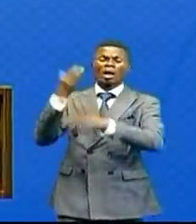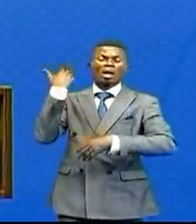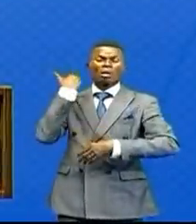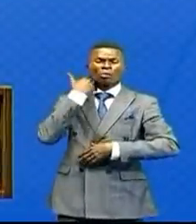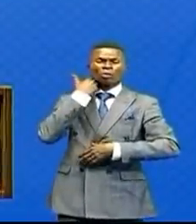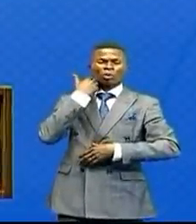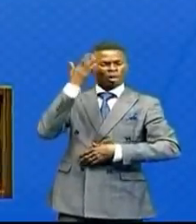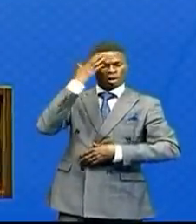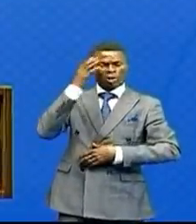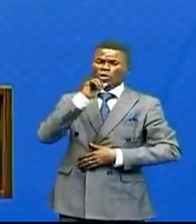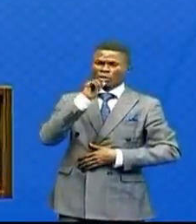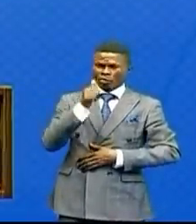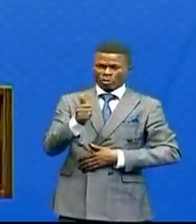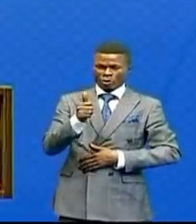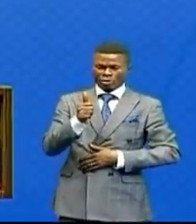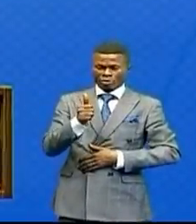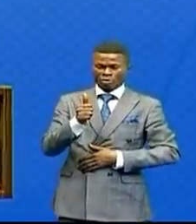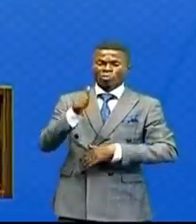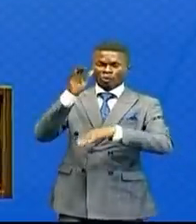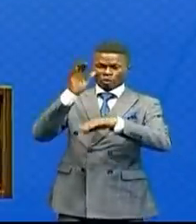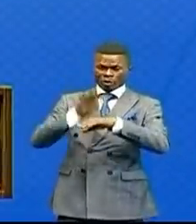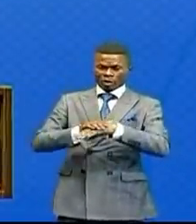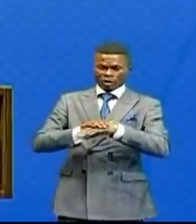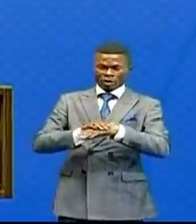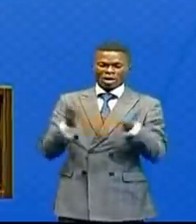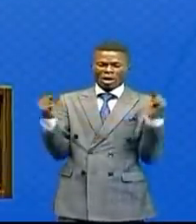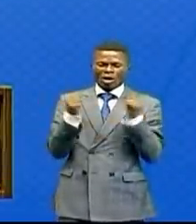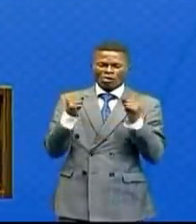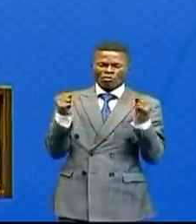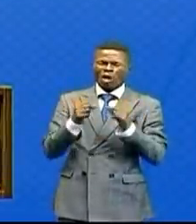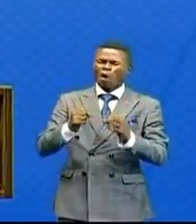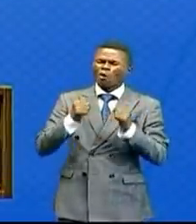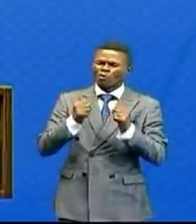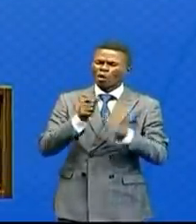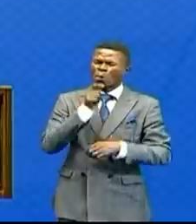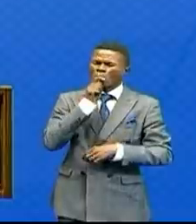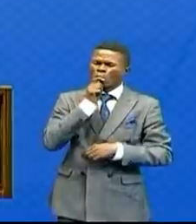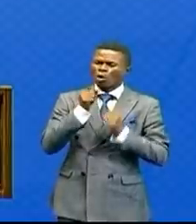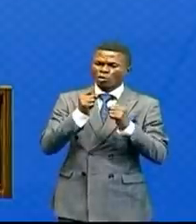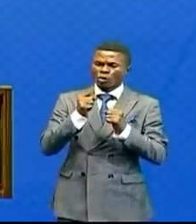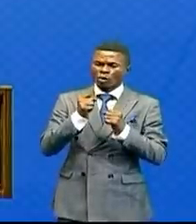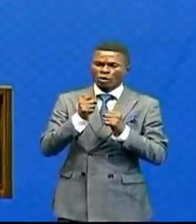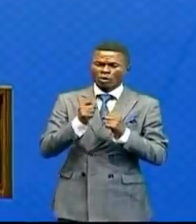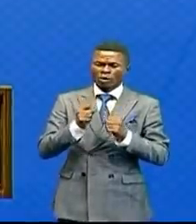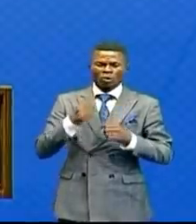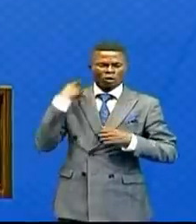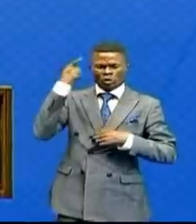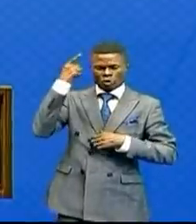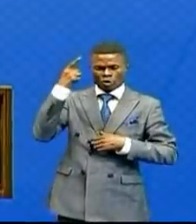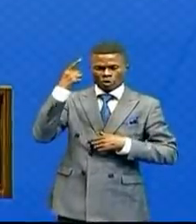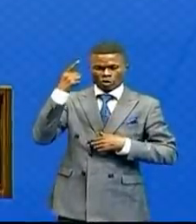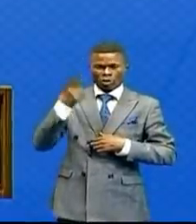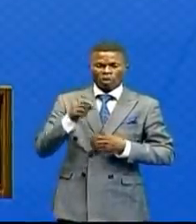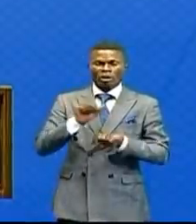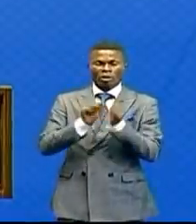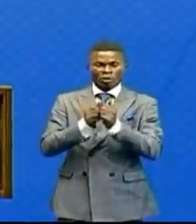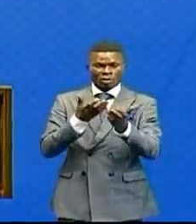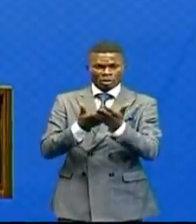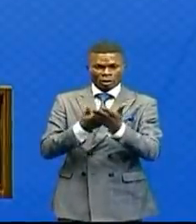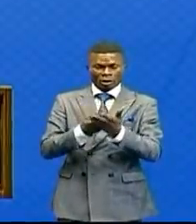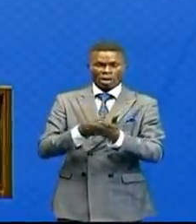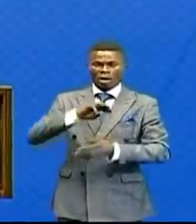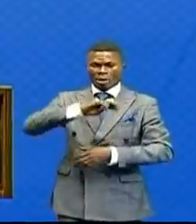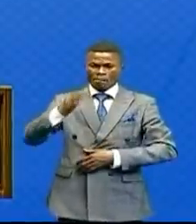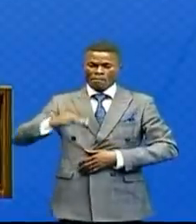maladie inconnue qui se manifeste par de fortes fièvres et éruptions cutanées appelées monkeypox dans les